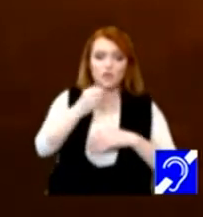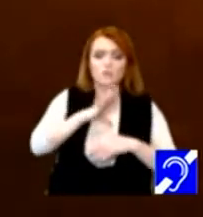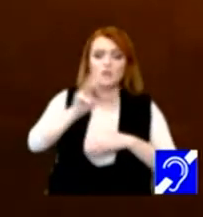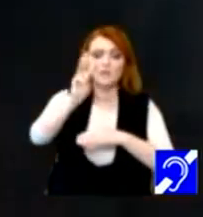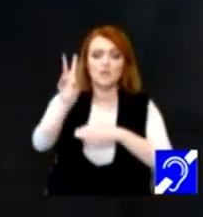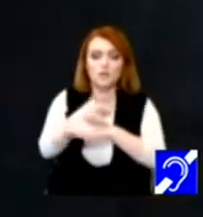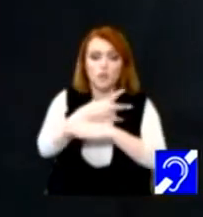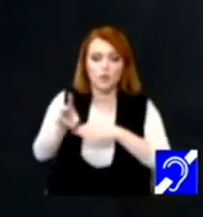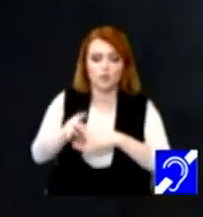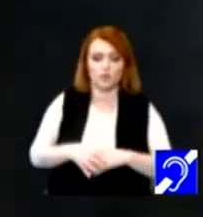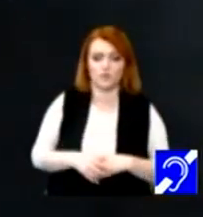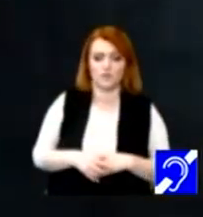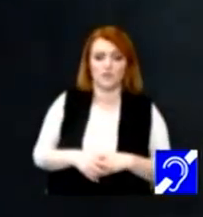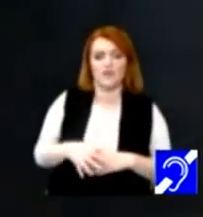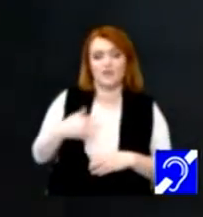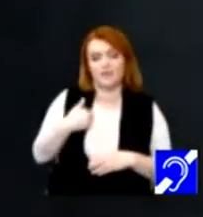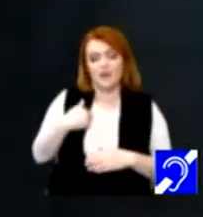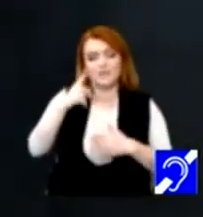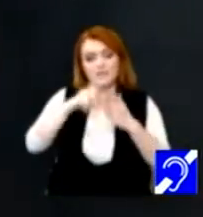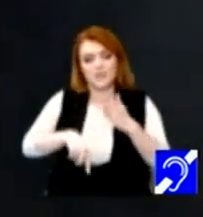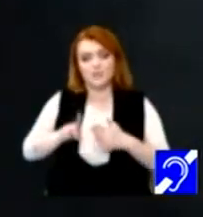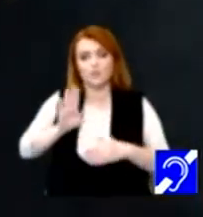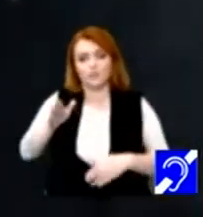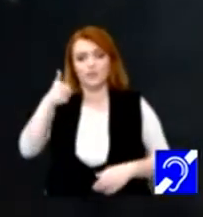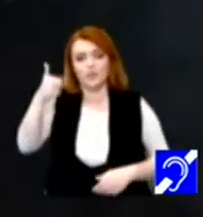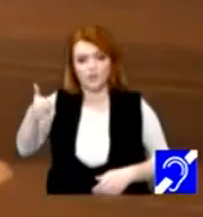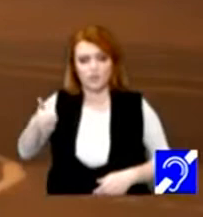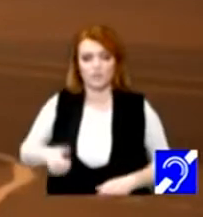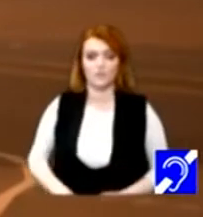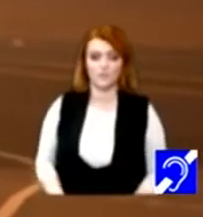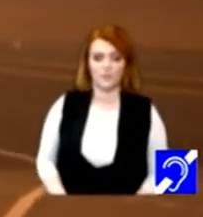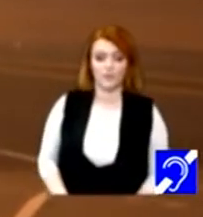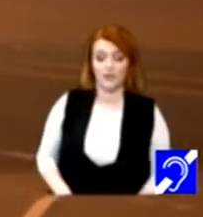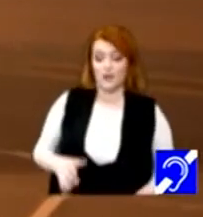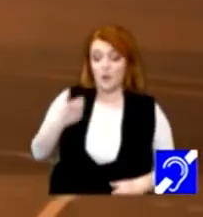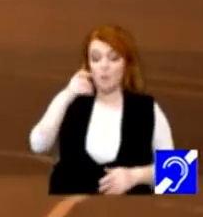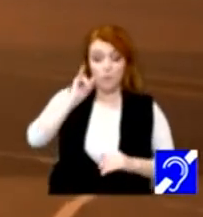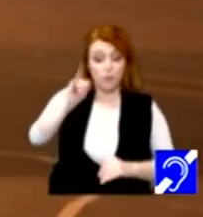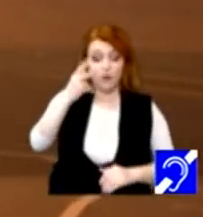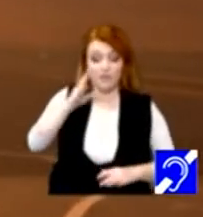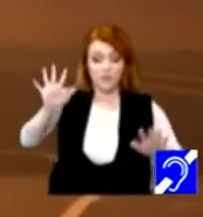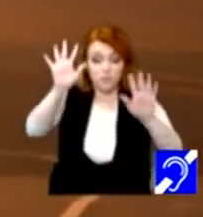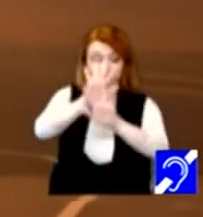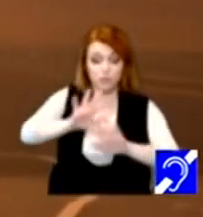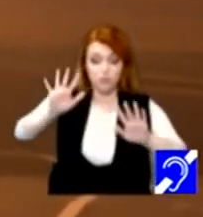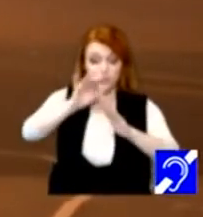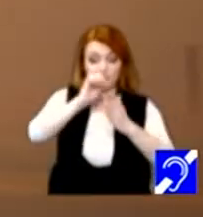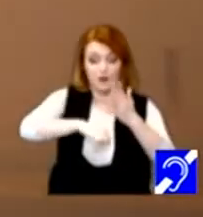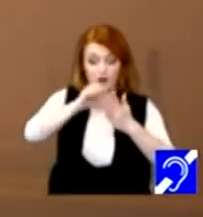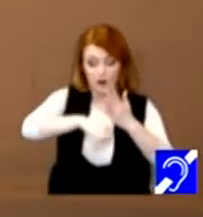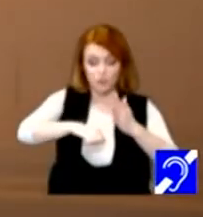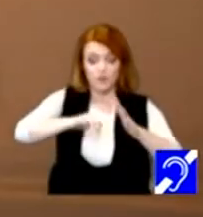3 o'clock. And what was that like getting out? Vizibilitatea e extrem de redusă din cauza fumului